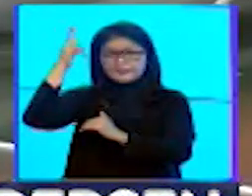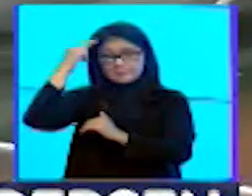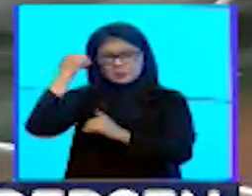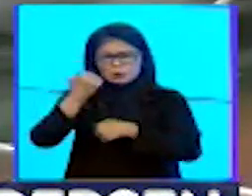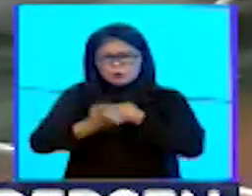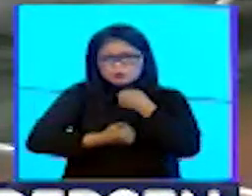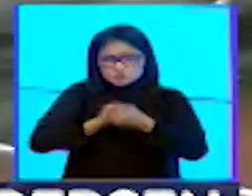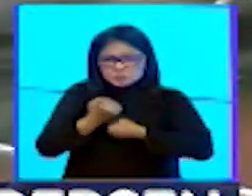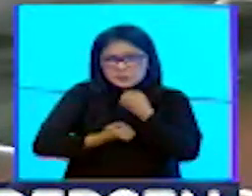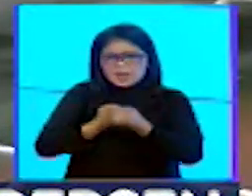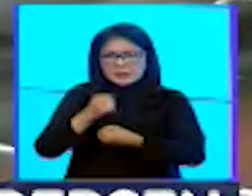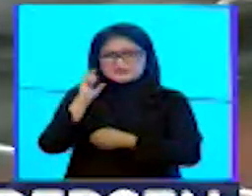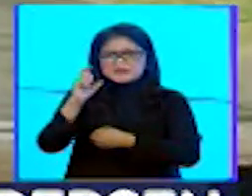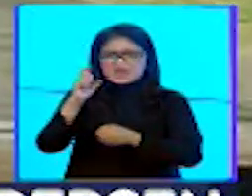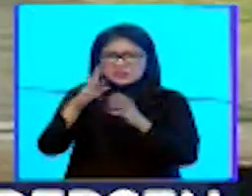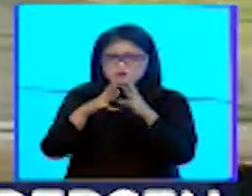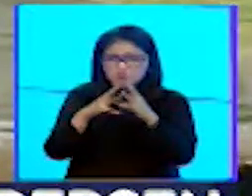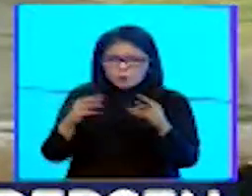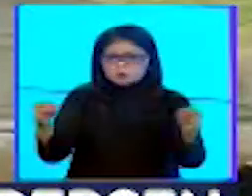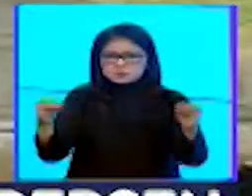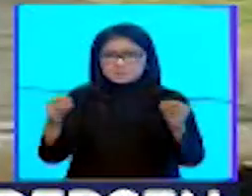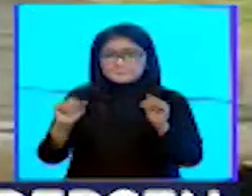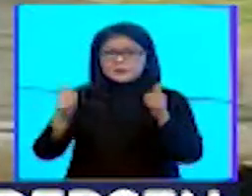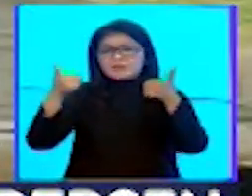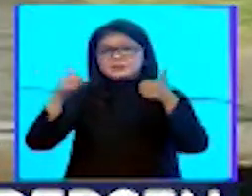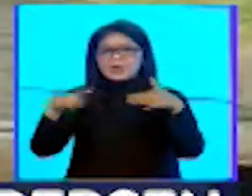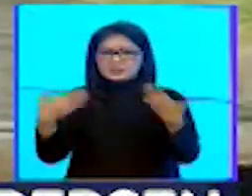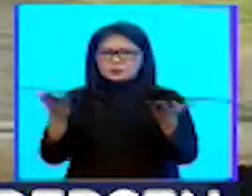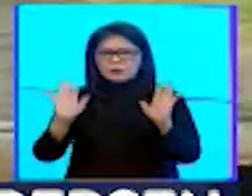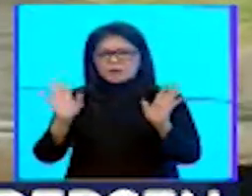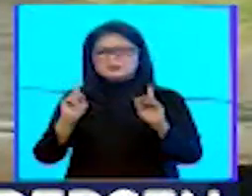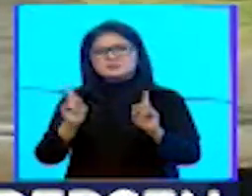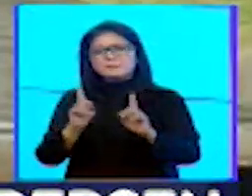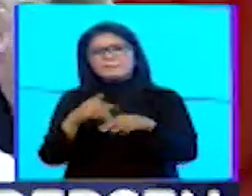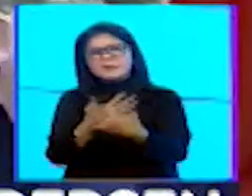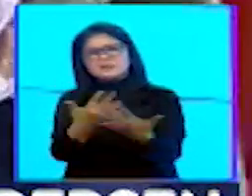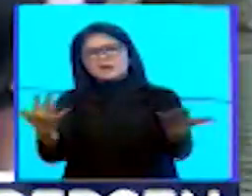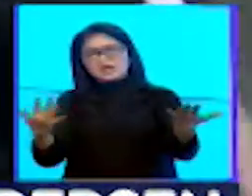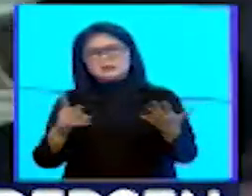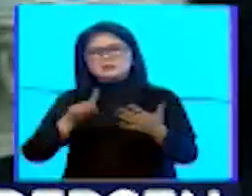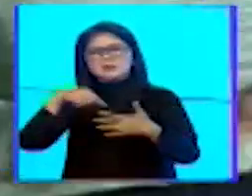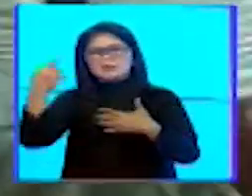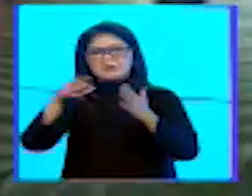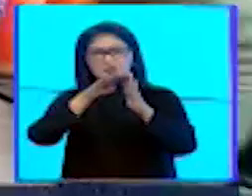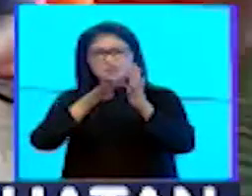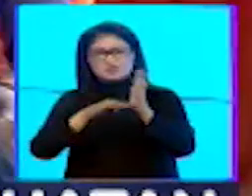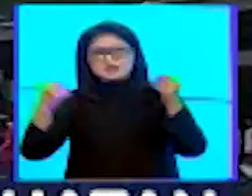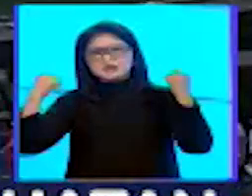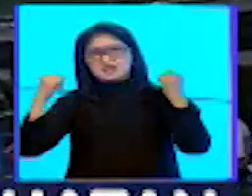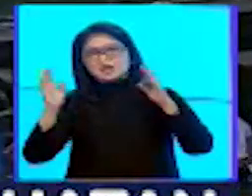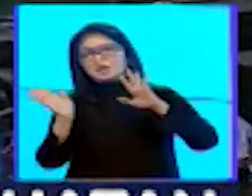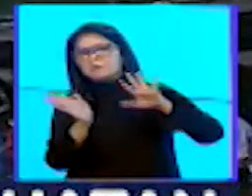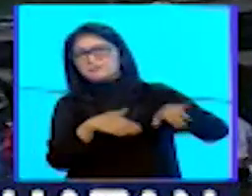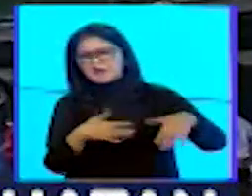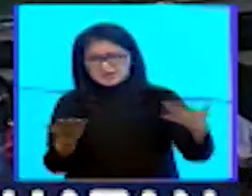lonjakan COVID-19 tidak akan berhasil jika warga terus abai protokol kesehatan. Warga diimbau tetap patuh